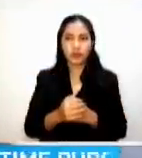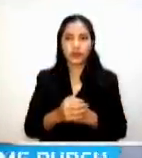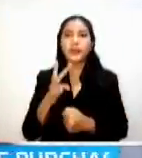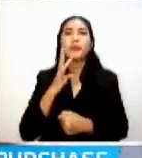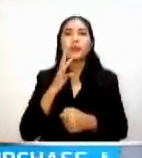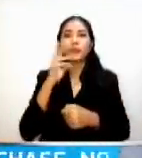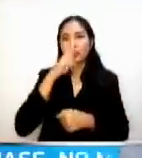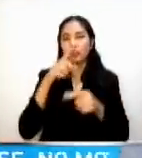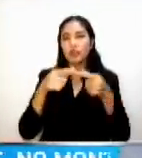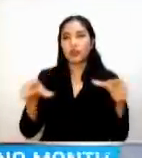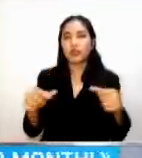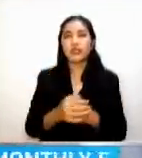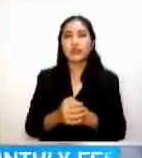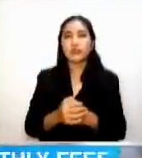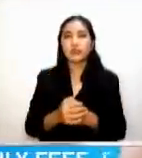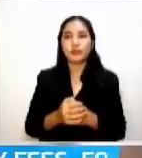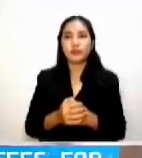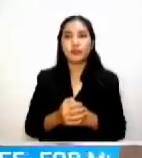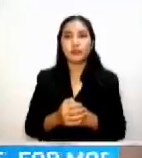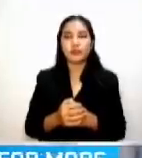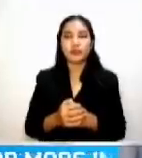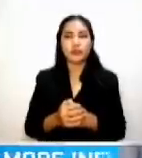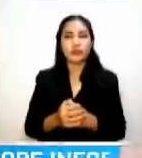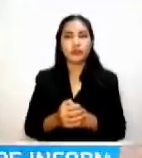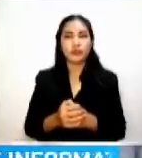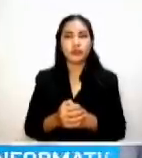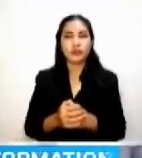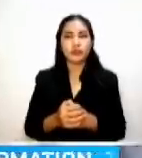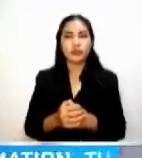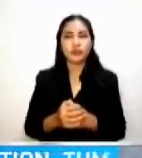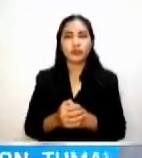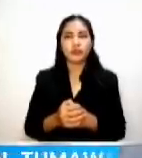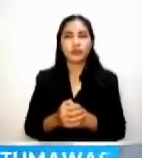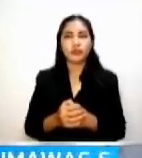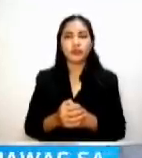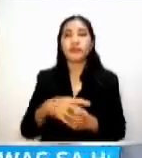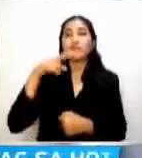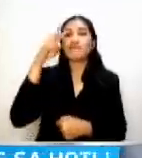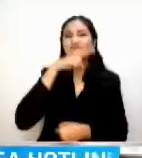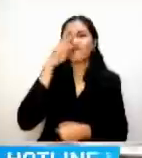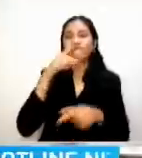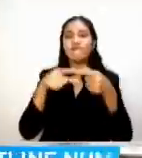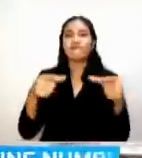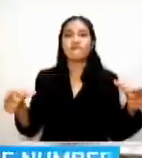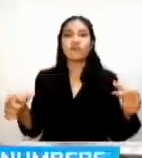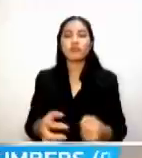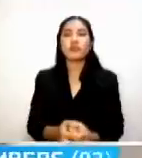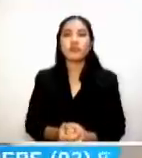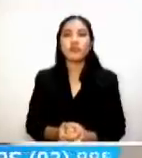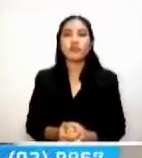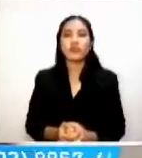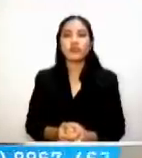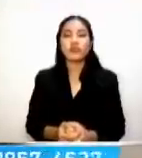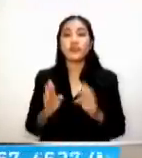Pagkado dinamon, abre ang kuda, ang gate nila, pero may lock nga kabilya sa guwag at nakawit lang. Ayon sa barangay, wala